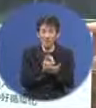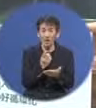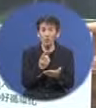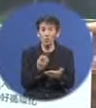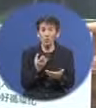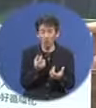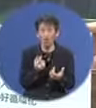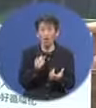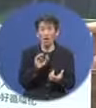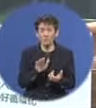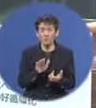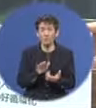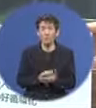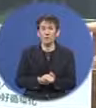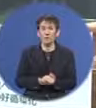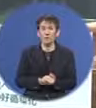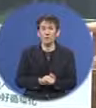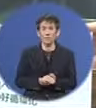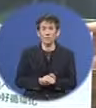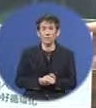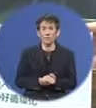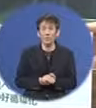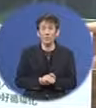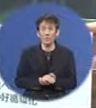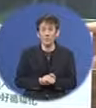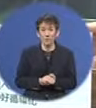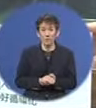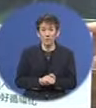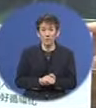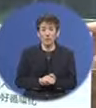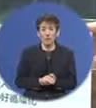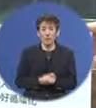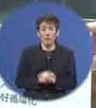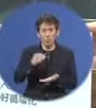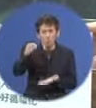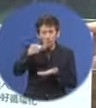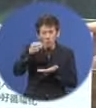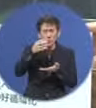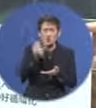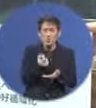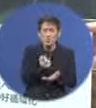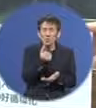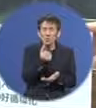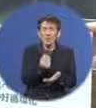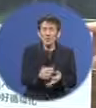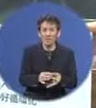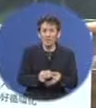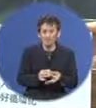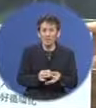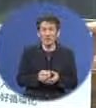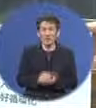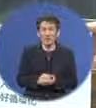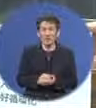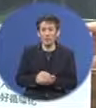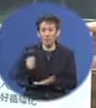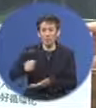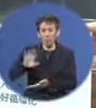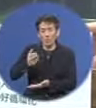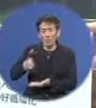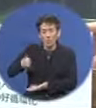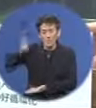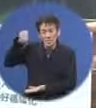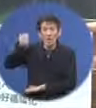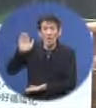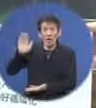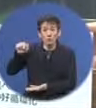は、その個々の、その時々の収入は少ないんですね、 はい、 で資産はいっぱいある、 は